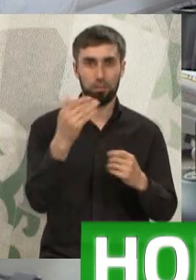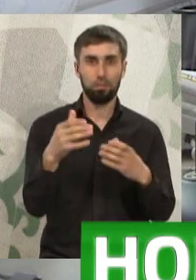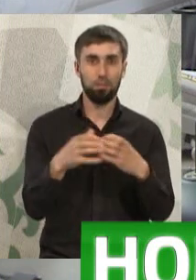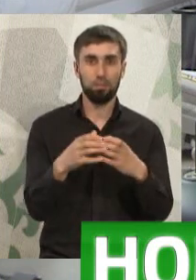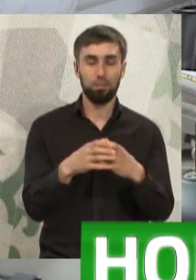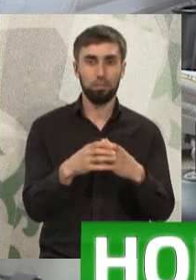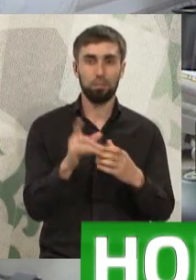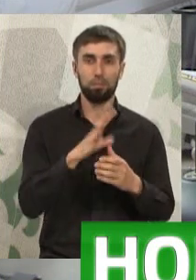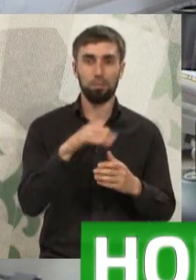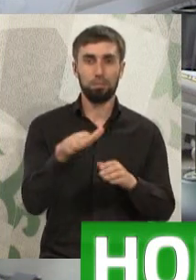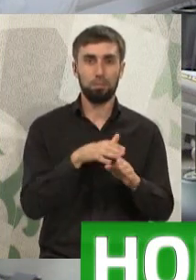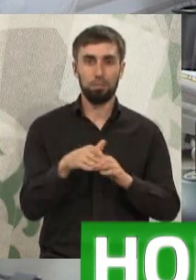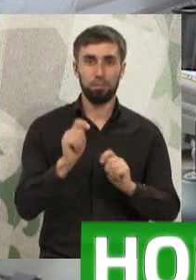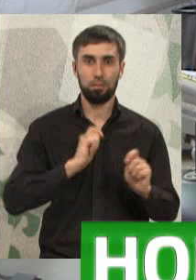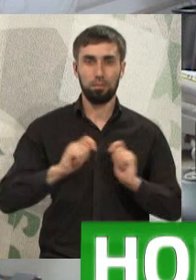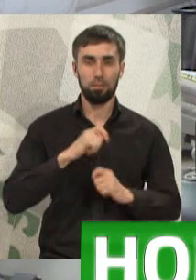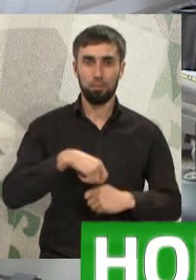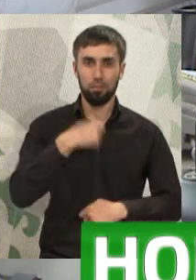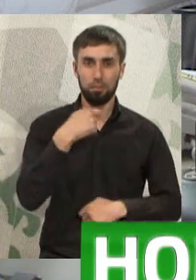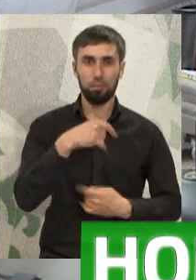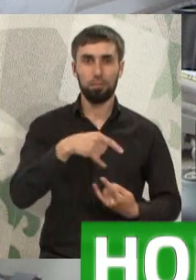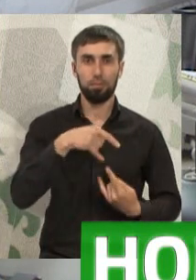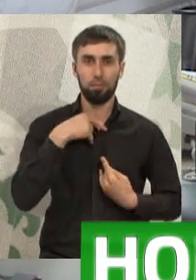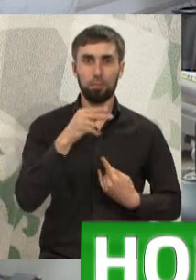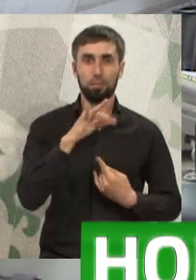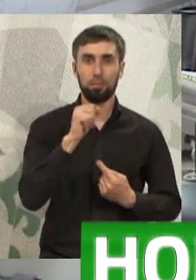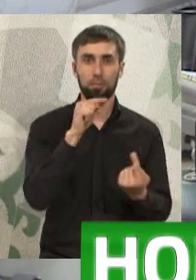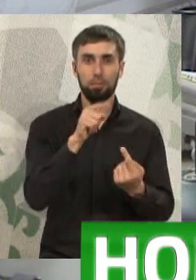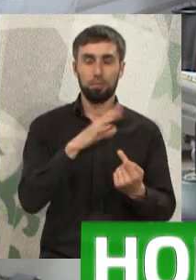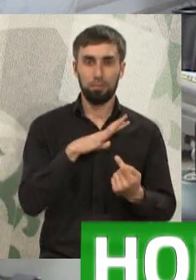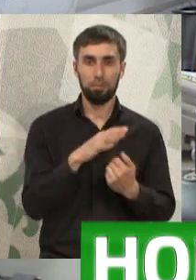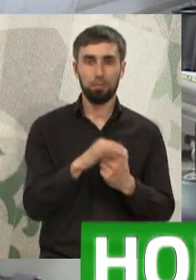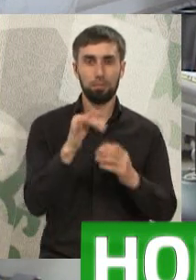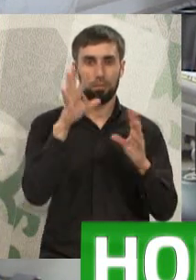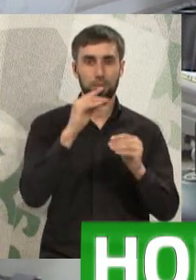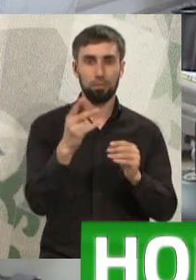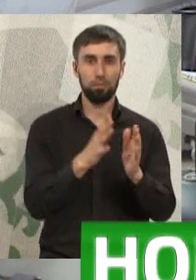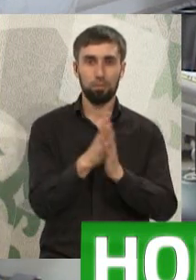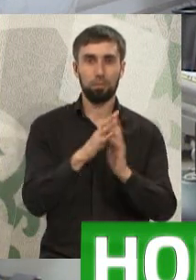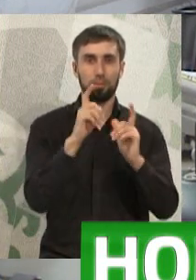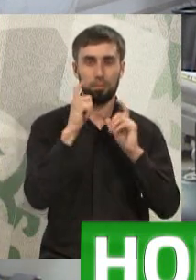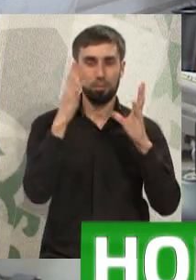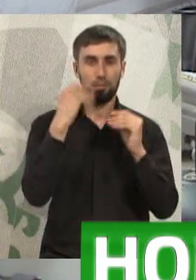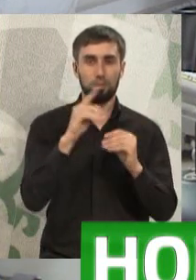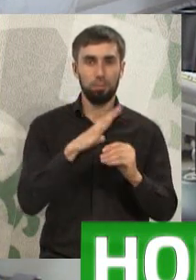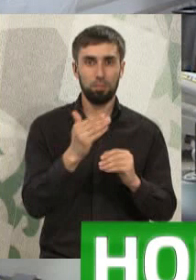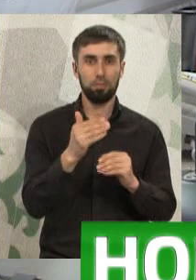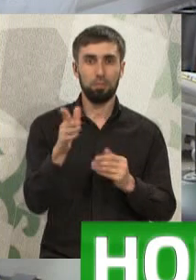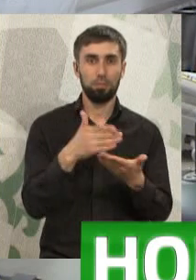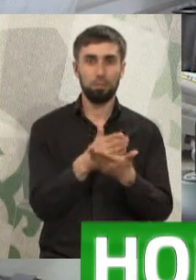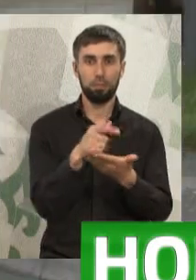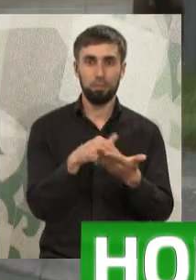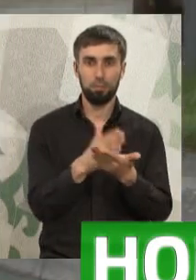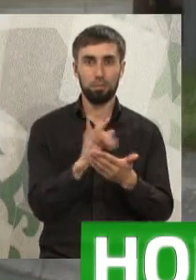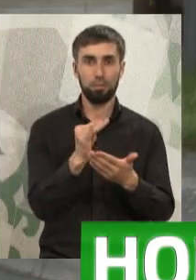были в полной экипировке, то есть они должны одеть противочумные костюмы и все, что к нему прилагается. Бригада получает карту и выезжает